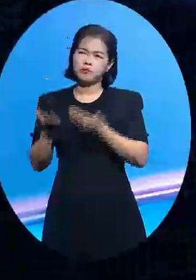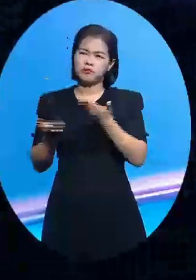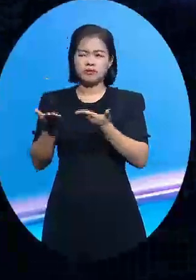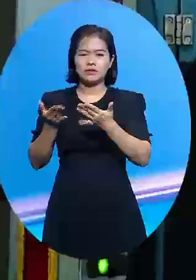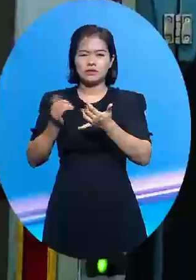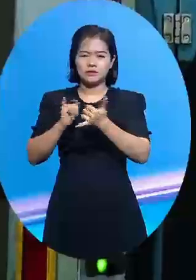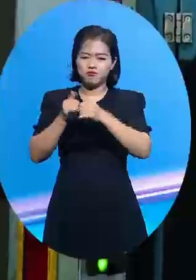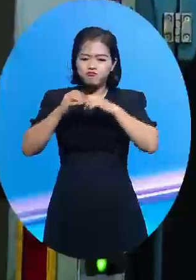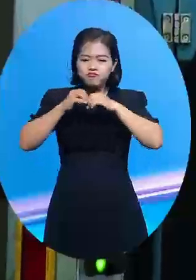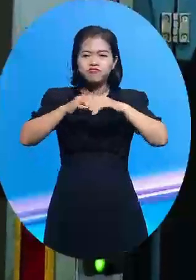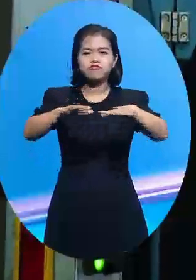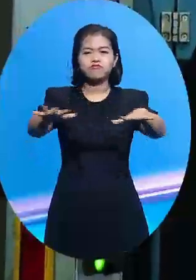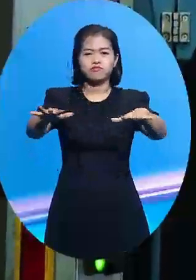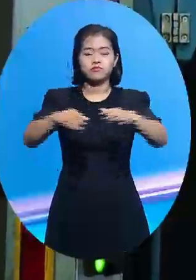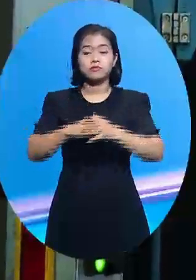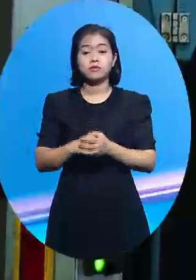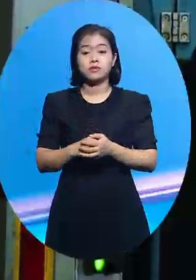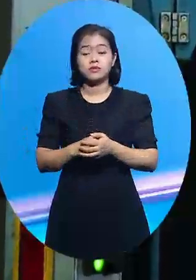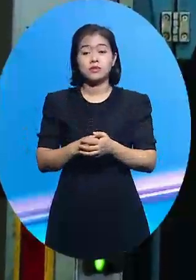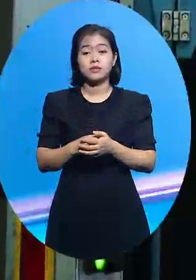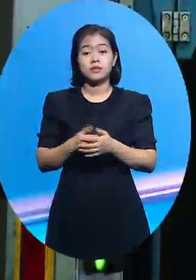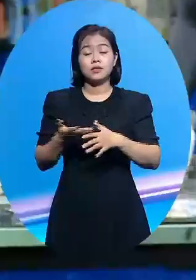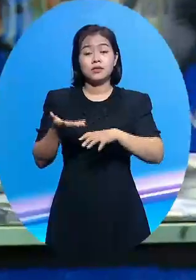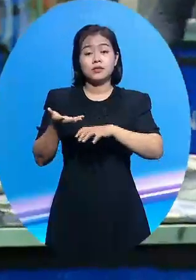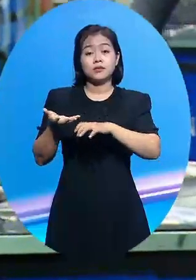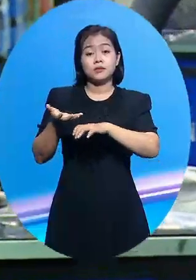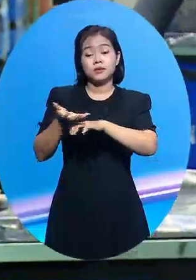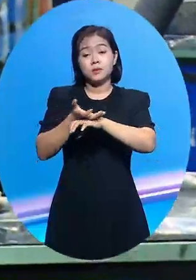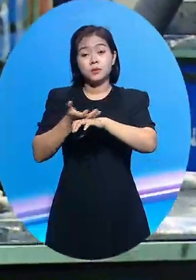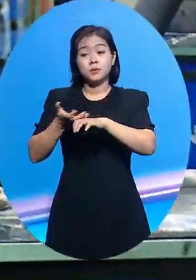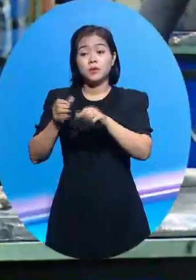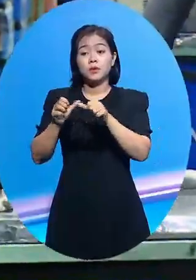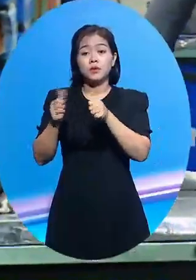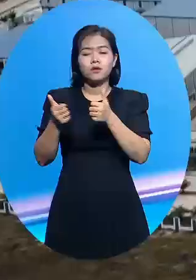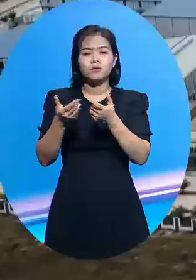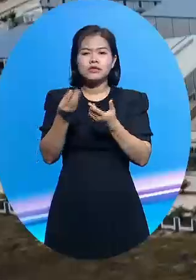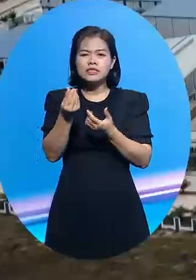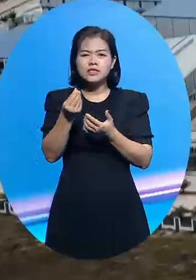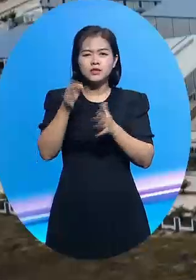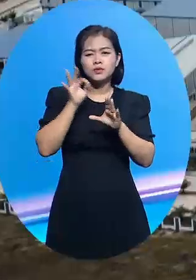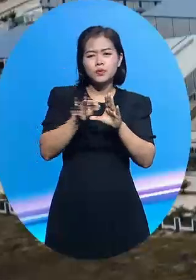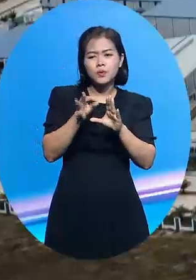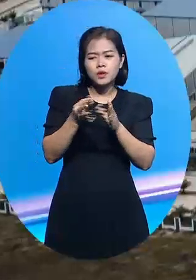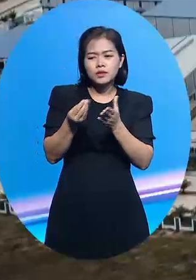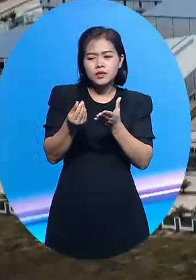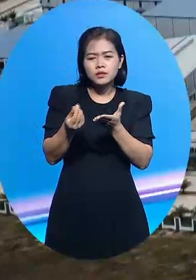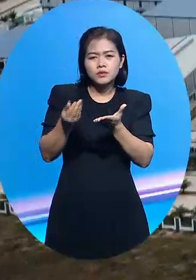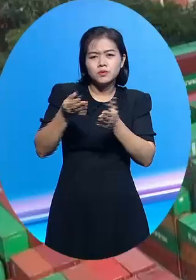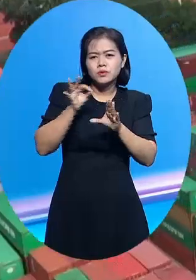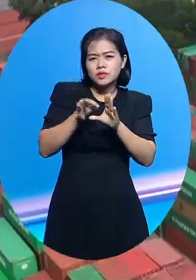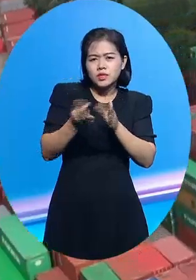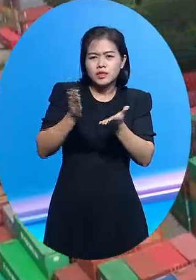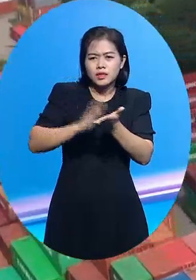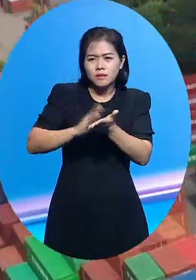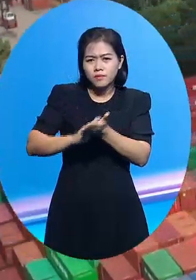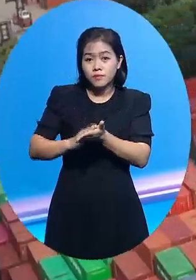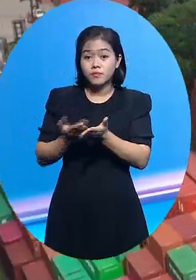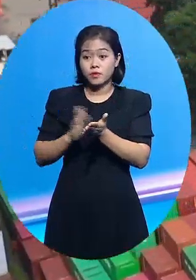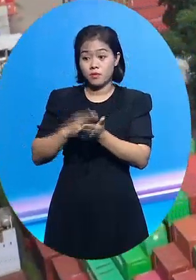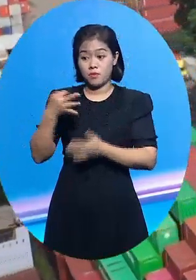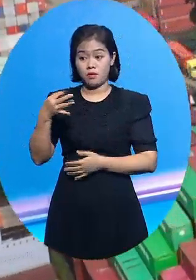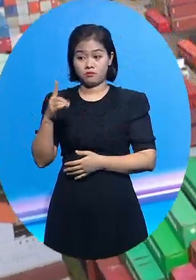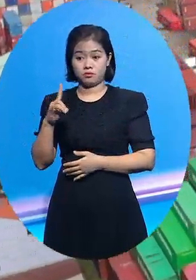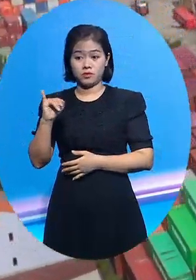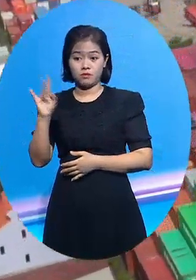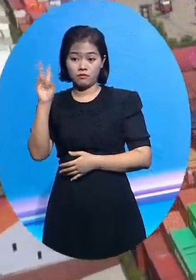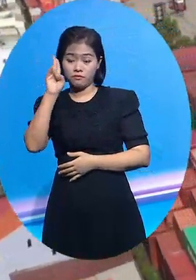gia sẽ phải chịu thuế thu nhập doanh nghiệp ít nhất là 15% áp dụng cho cả công ty con. Trong khi đó, thế mạnh trong thu hút FDI của Việt Nam là thuế